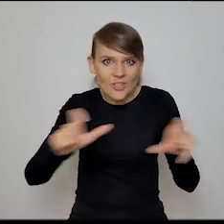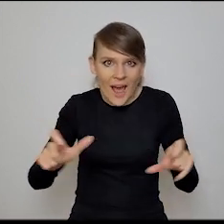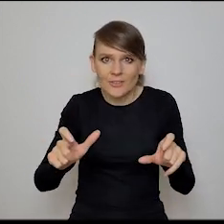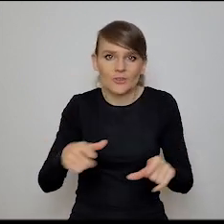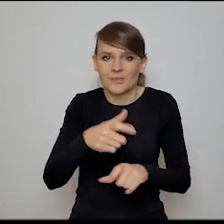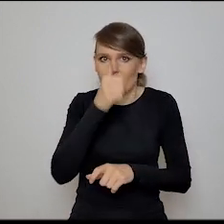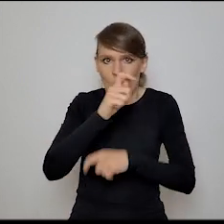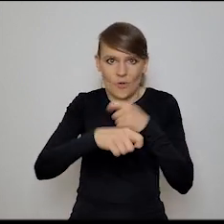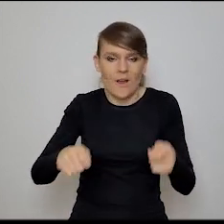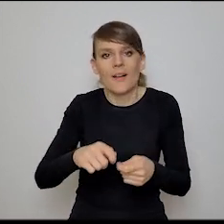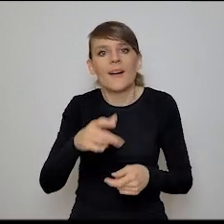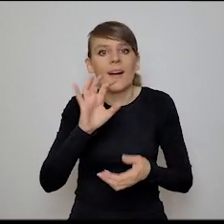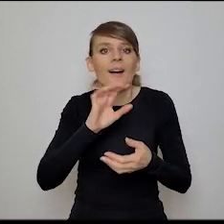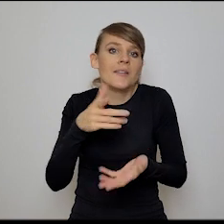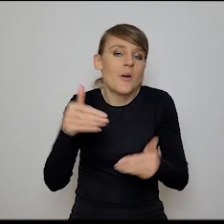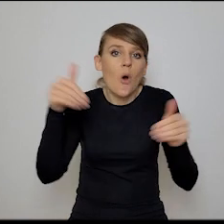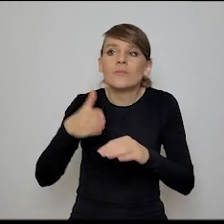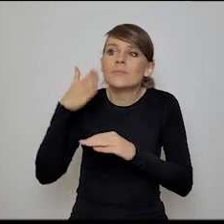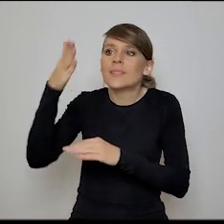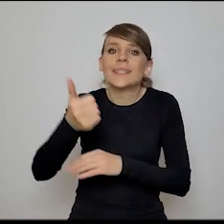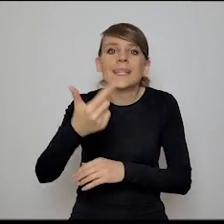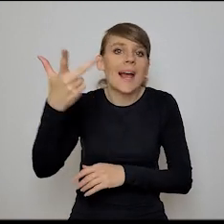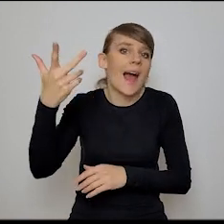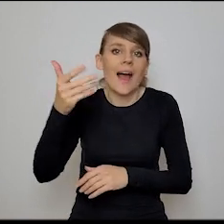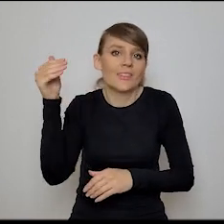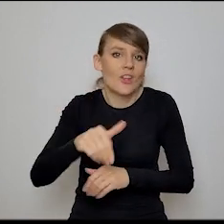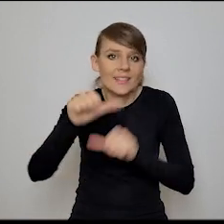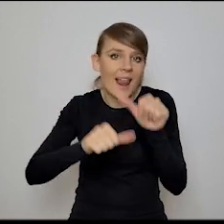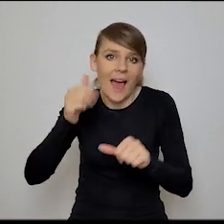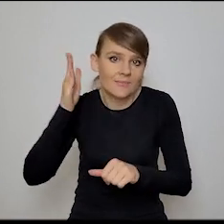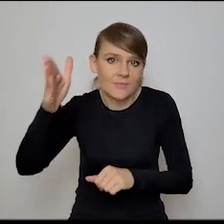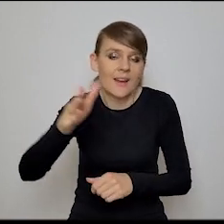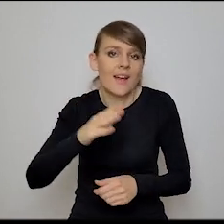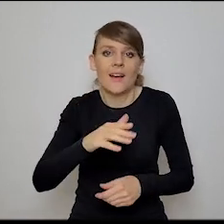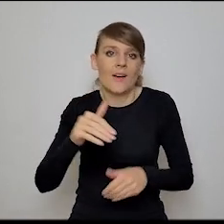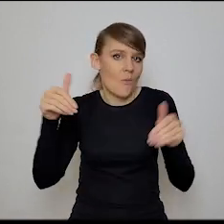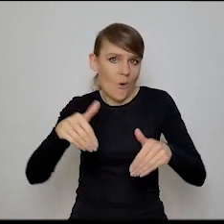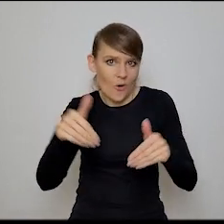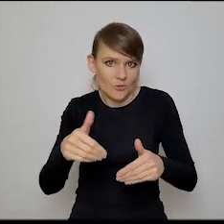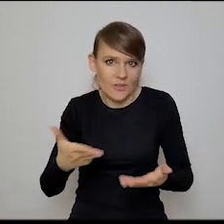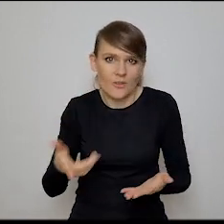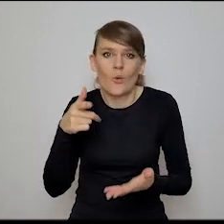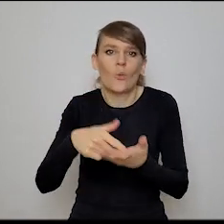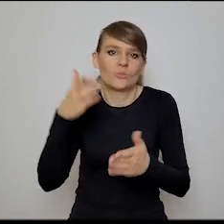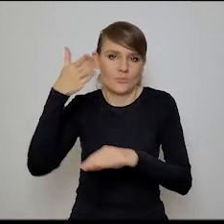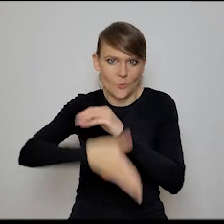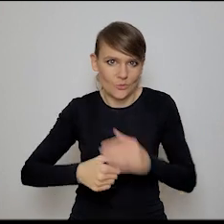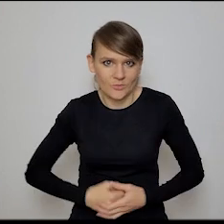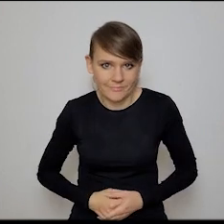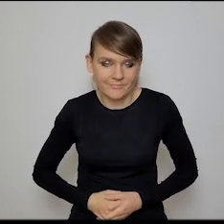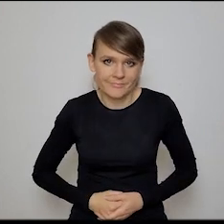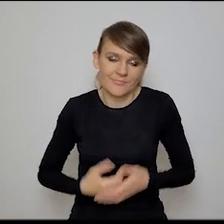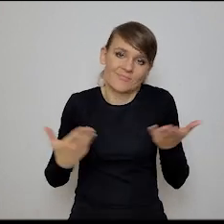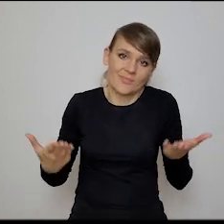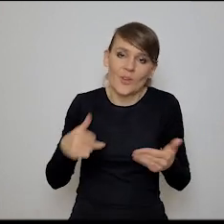go rozważać. Znaczy, jakbyś dostał rozwiązanie za kilka tysięcy lat, czy kilkaset tysięcy lat. To by ten kurier już pojechał. No to ten pociąg by